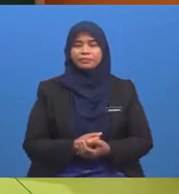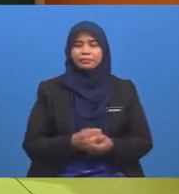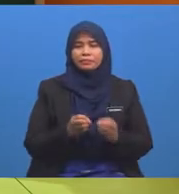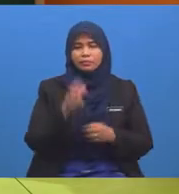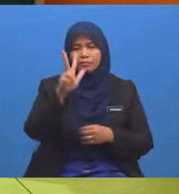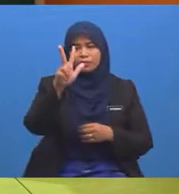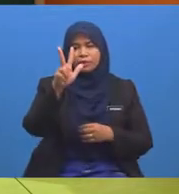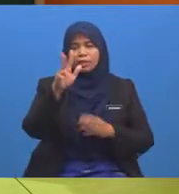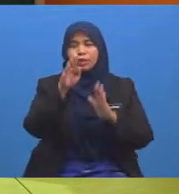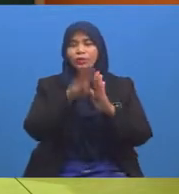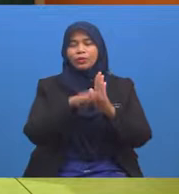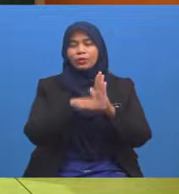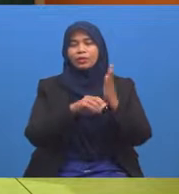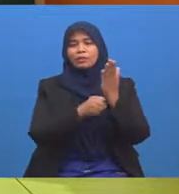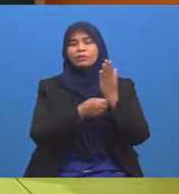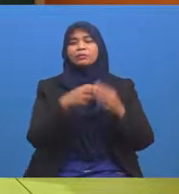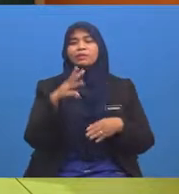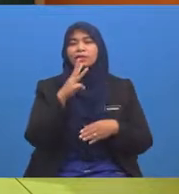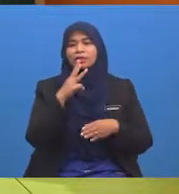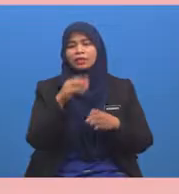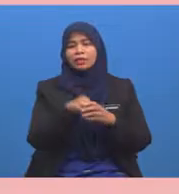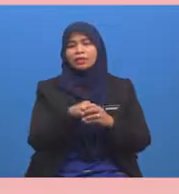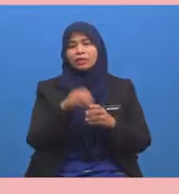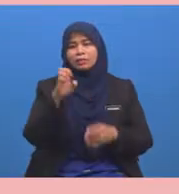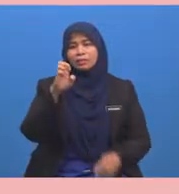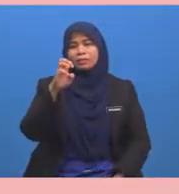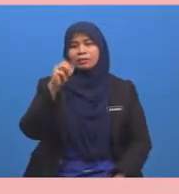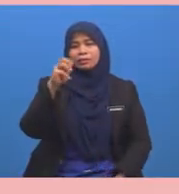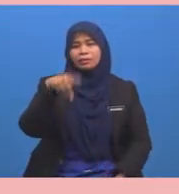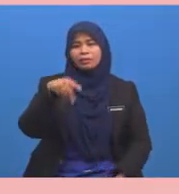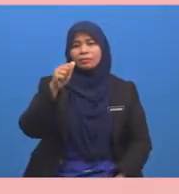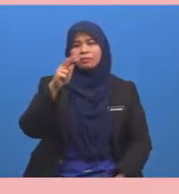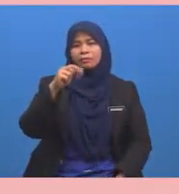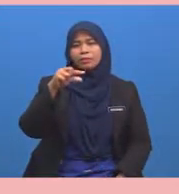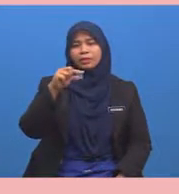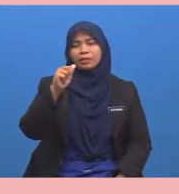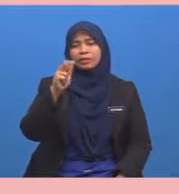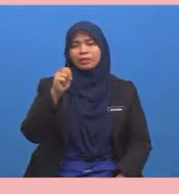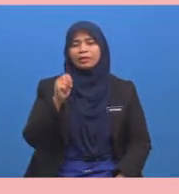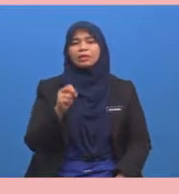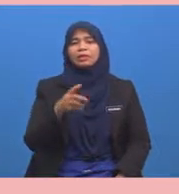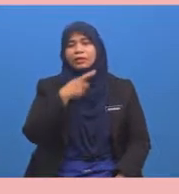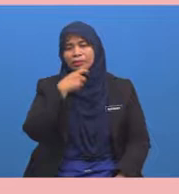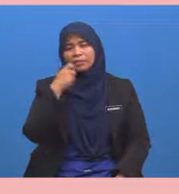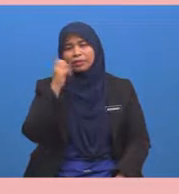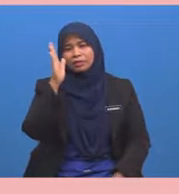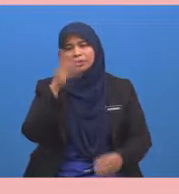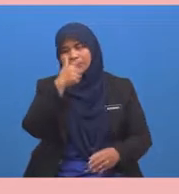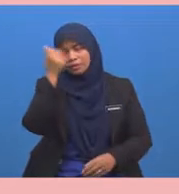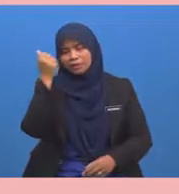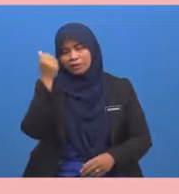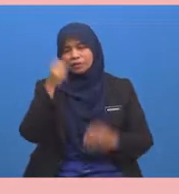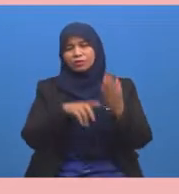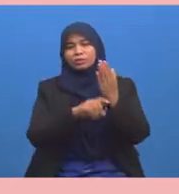Ketiga, kekurangan sumber air di dalam empangan. Kemarau akan menyebabkan sumber air empangan